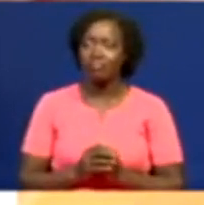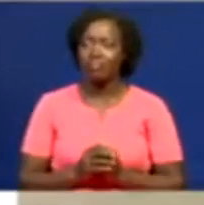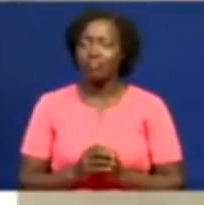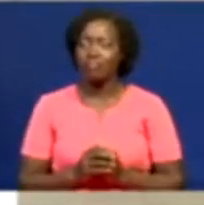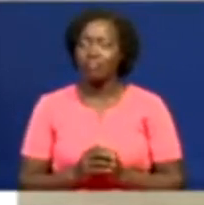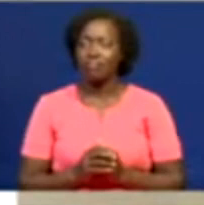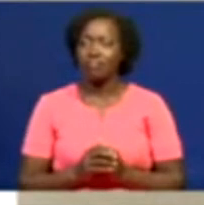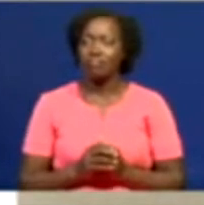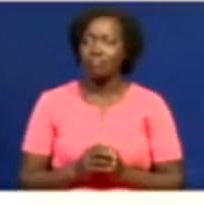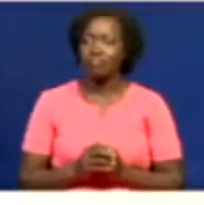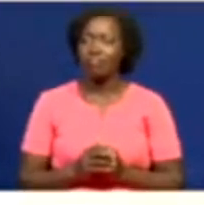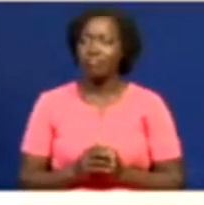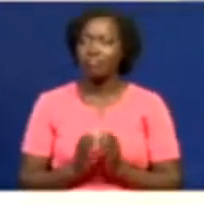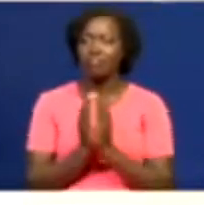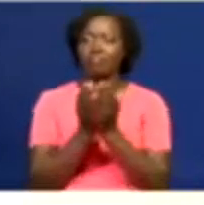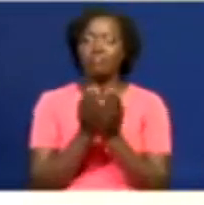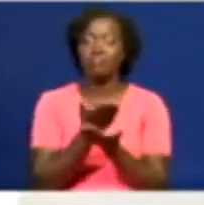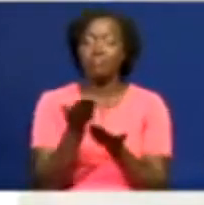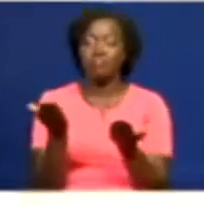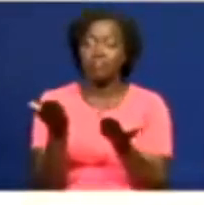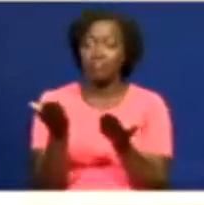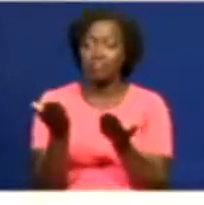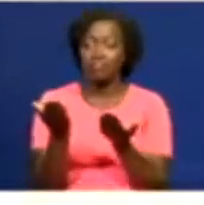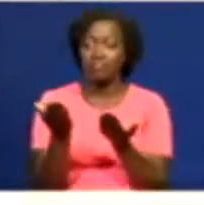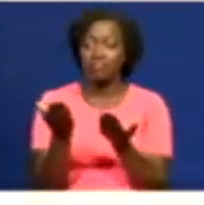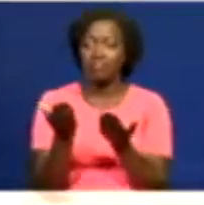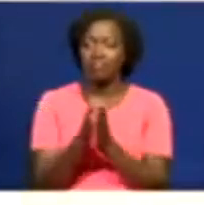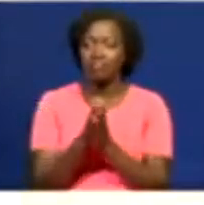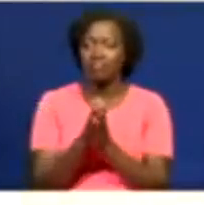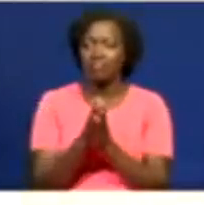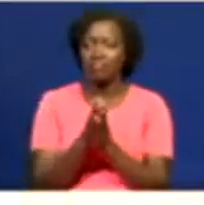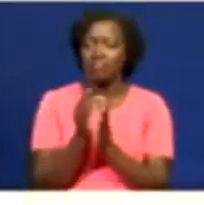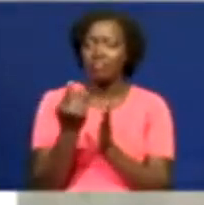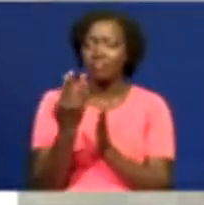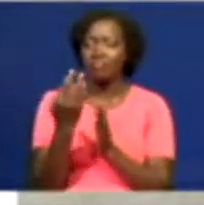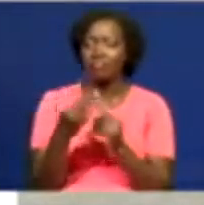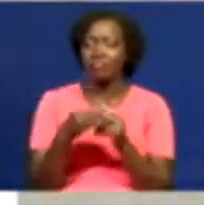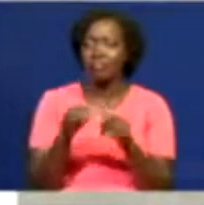Ufuo wa bahari ya Nyali, kasa wachanga 148 wanaachiliwa baharini.